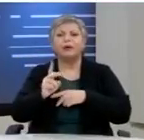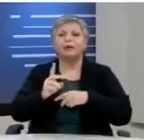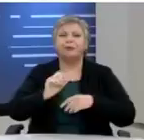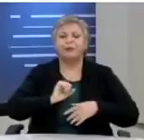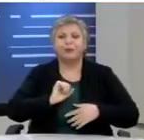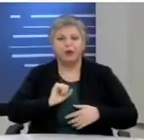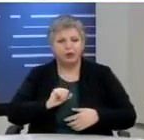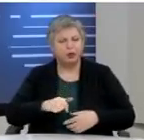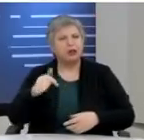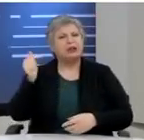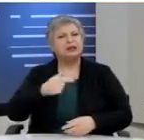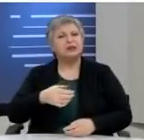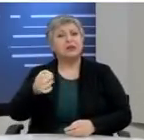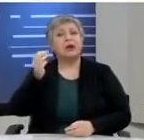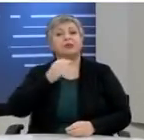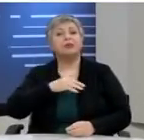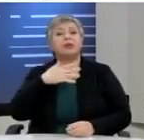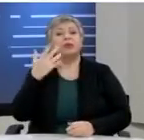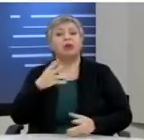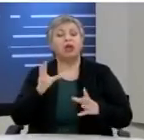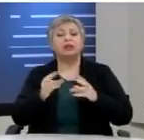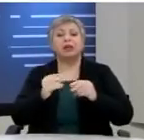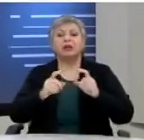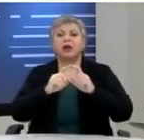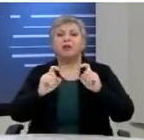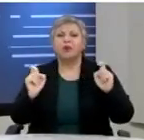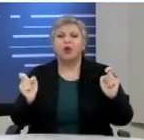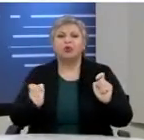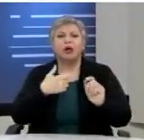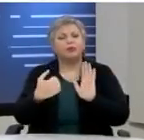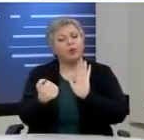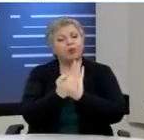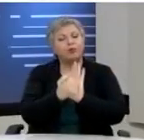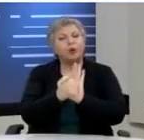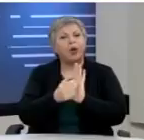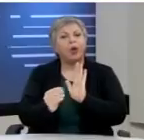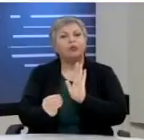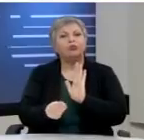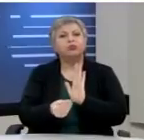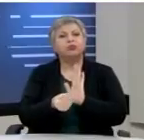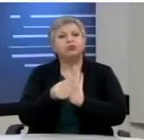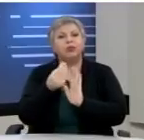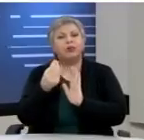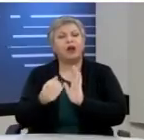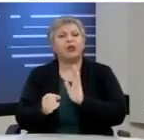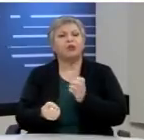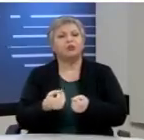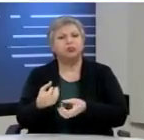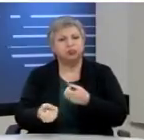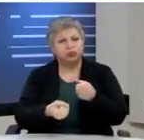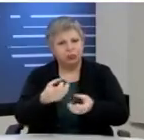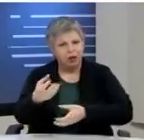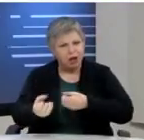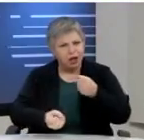προϊόντα ονομασίας προέλευσης, για τα προϊόντα γεωγραφικών ενδείξεων, τα